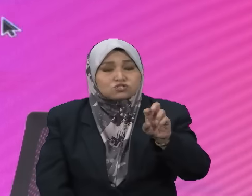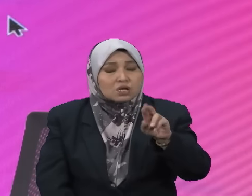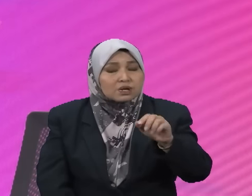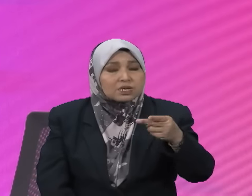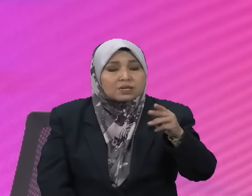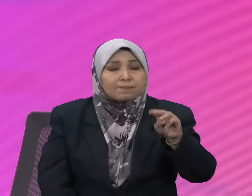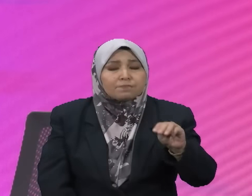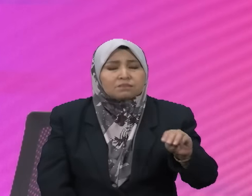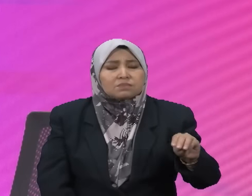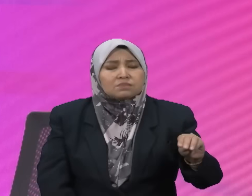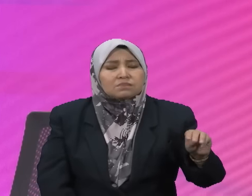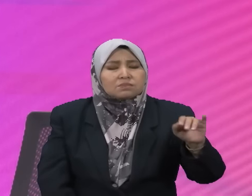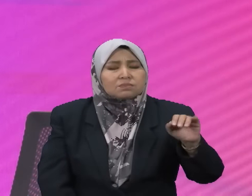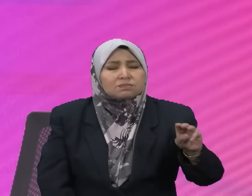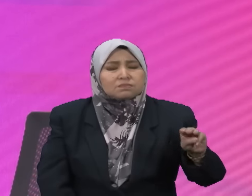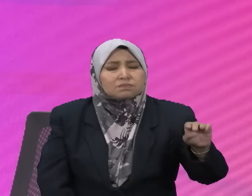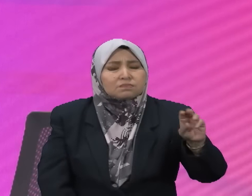aktharihim